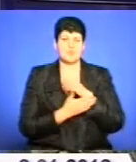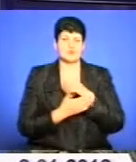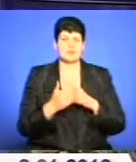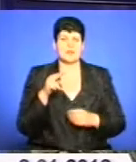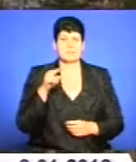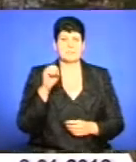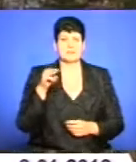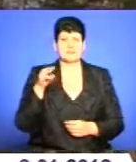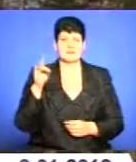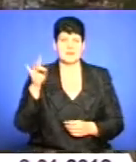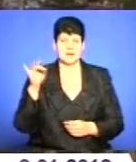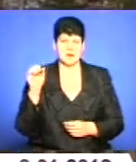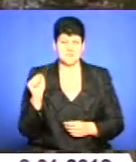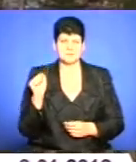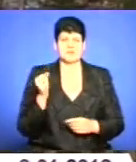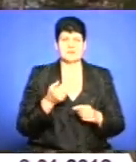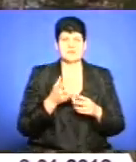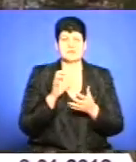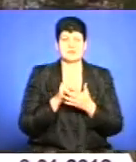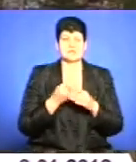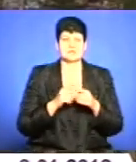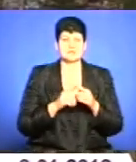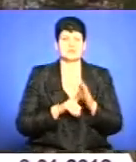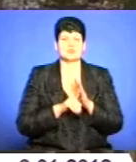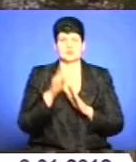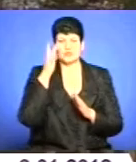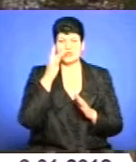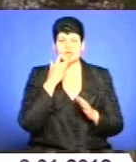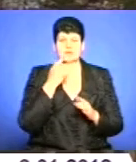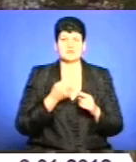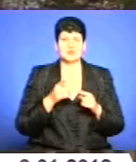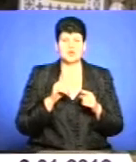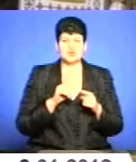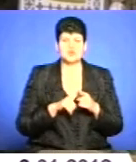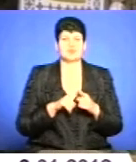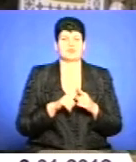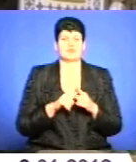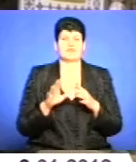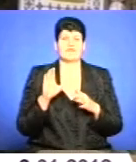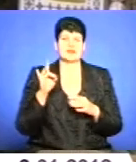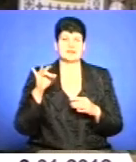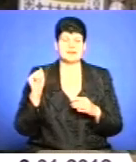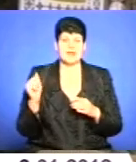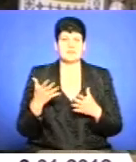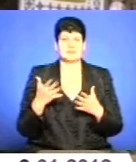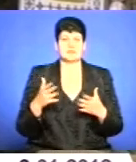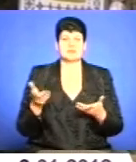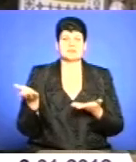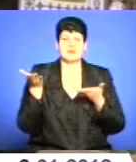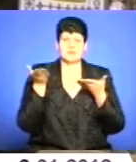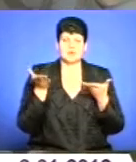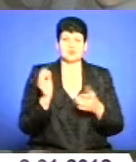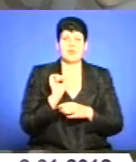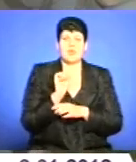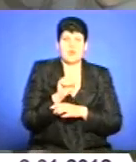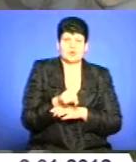Космас, створенням усіх деталей займається від літа. У рухомому вертепі святий Франциск б'є у дзвін, закликаючи до поклоніння Богові.